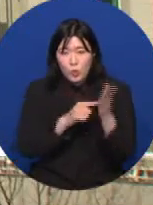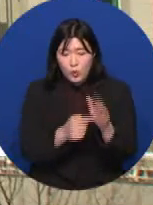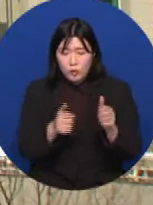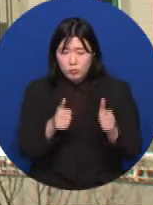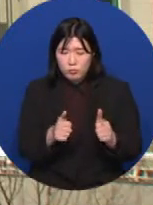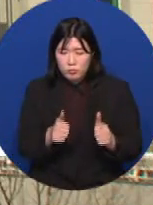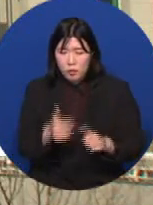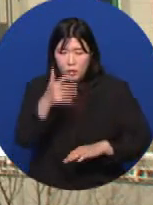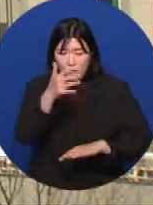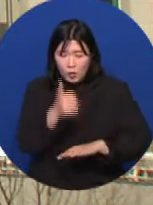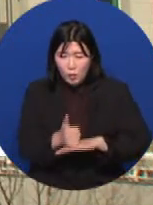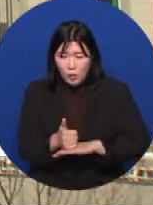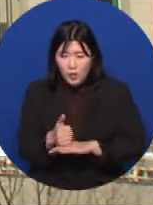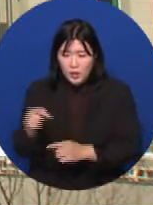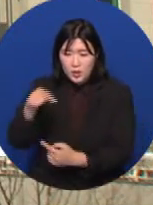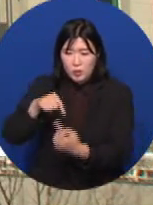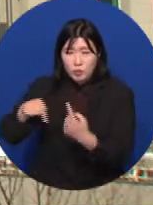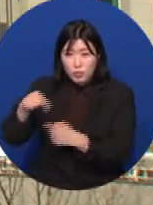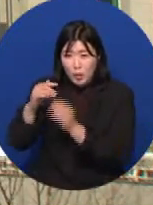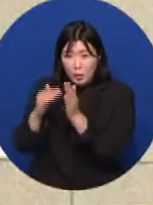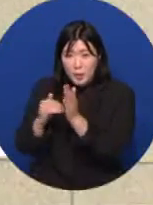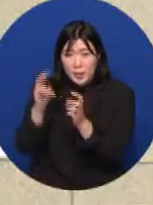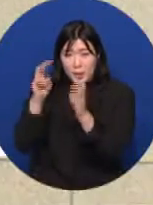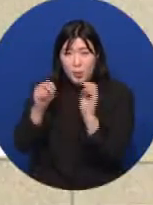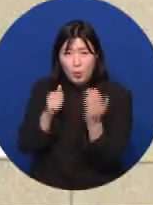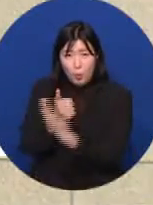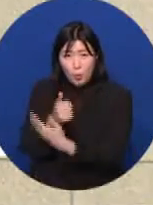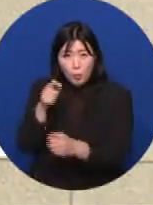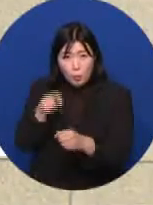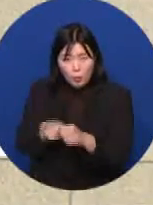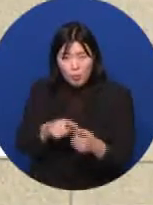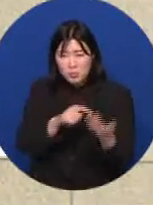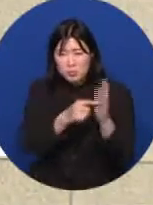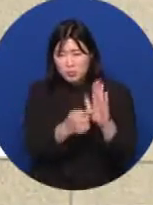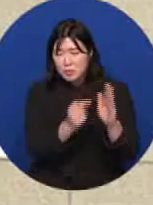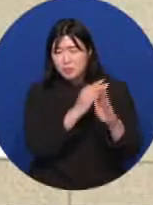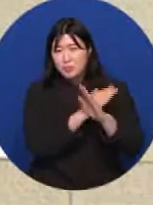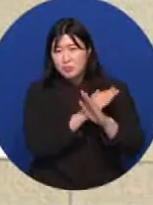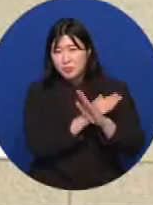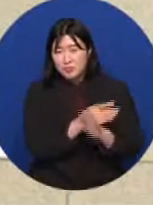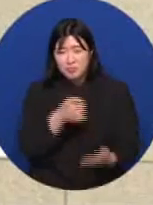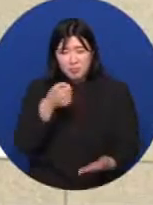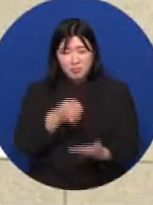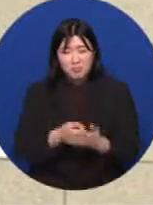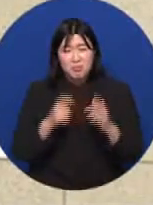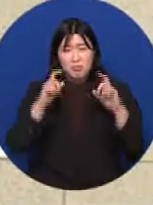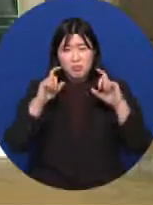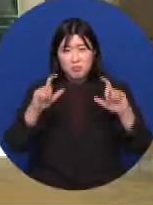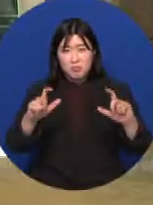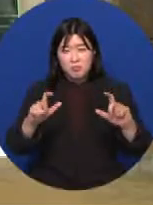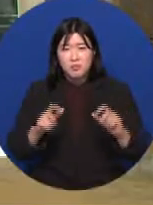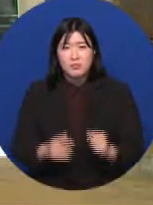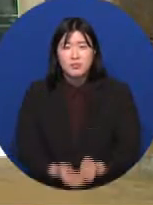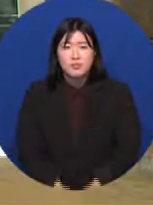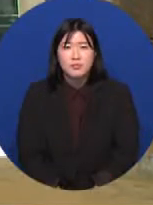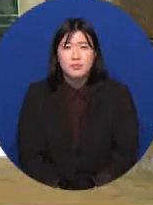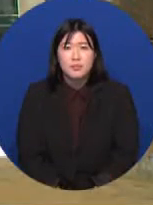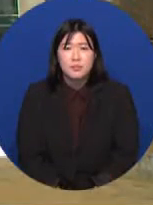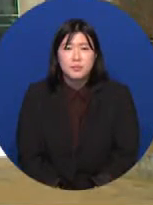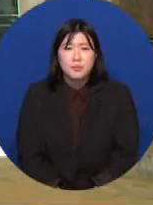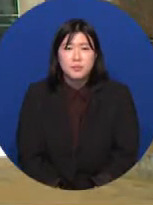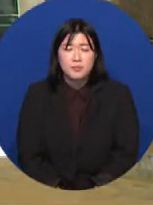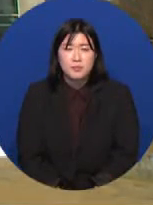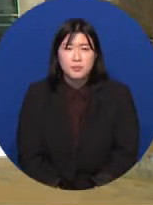결과 기업체의 영업 비밀 보장을 이유로 시민단체의 정보공개 이의 신청을 받아들이지 않기로 최종